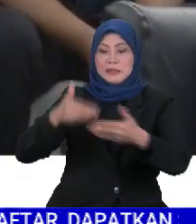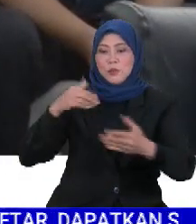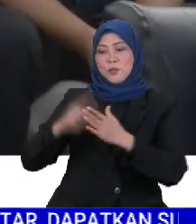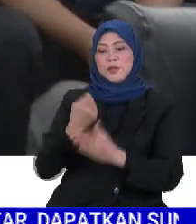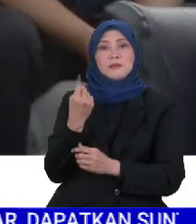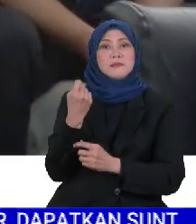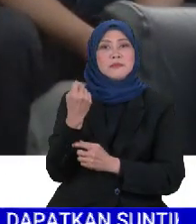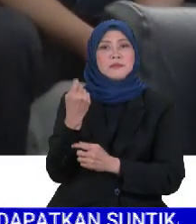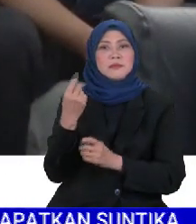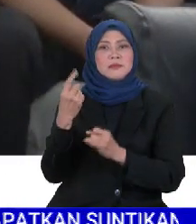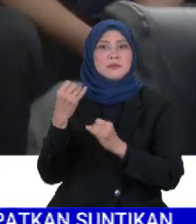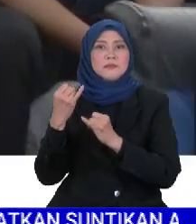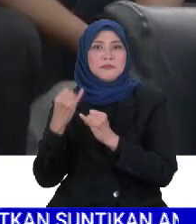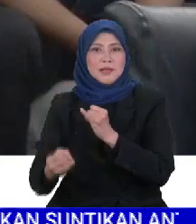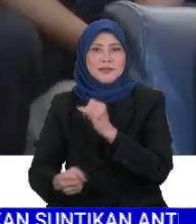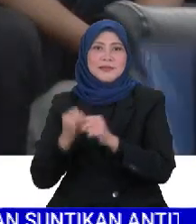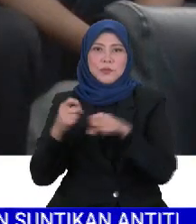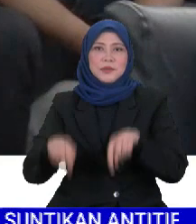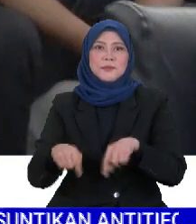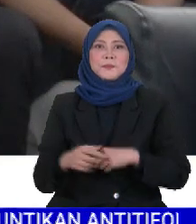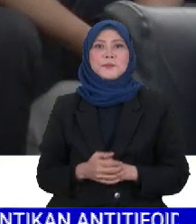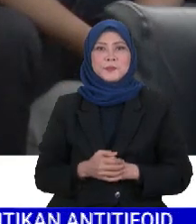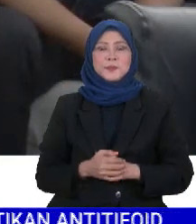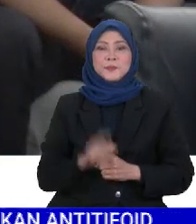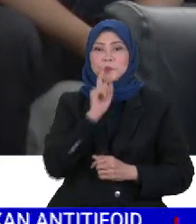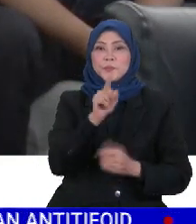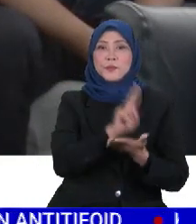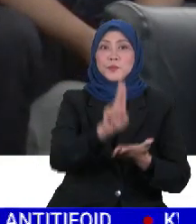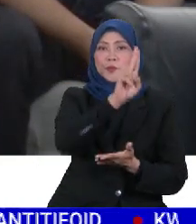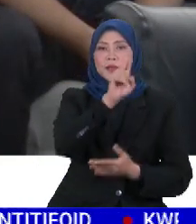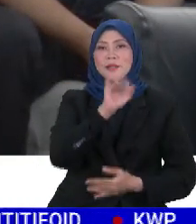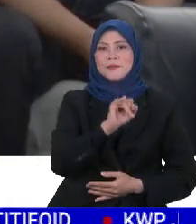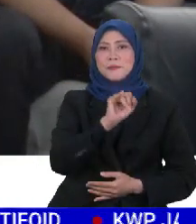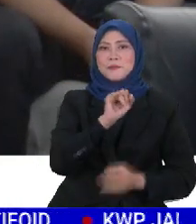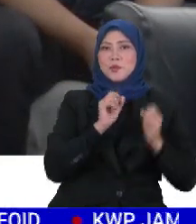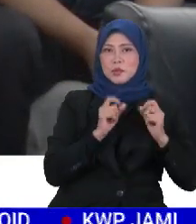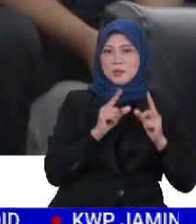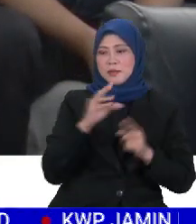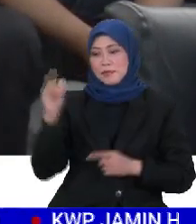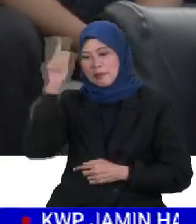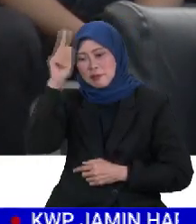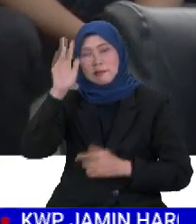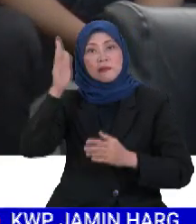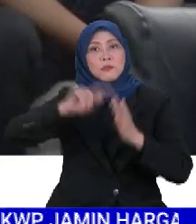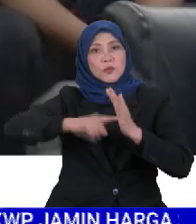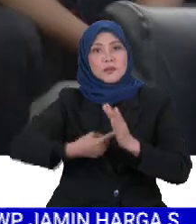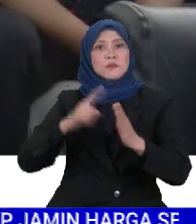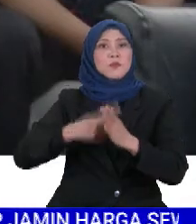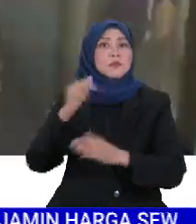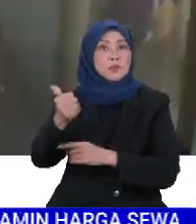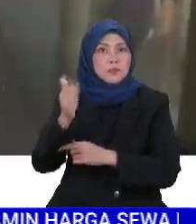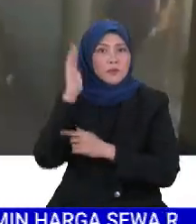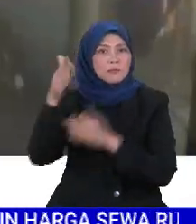tahun ini. Jadi sementara IPTA dan IPTS yang kebanyakan bermula sesinya pada bulan